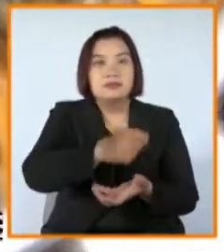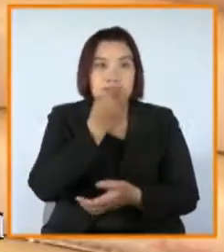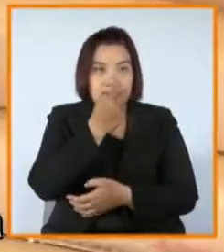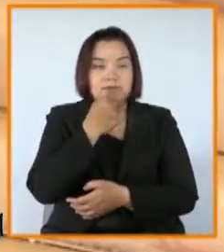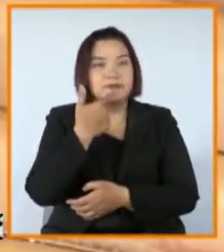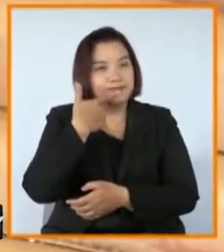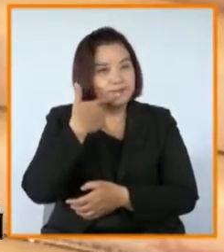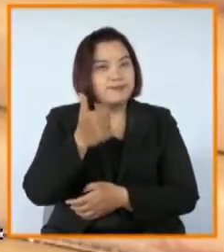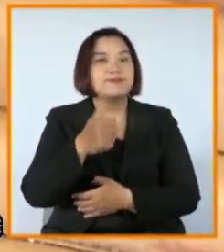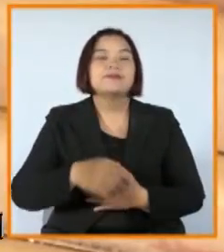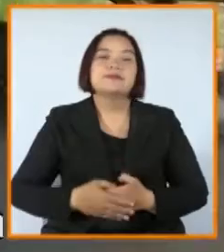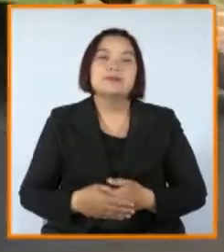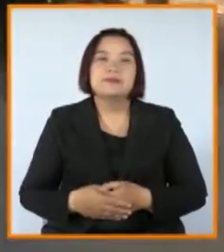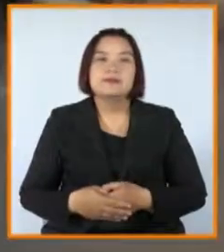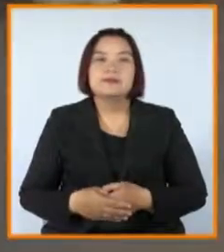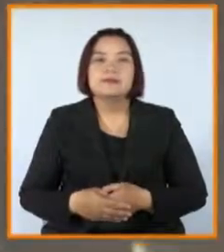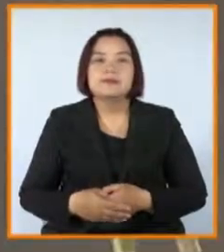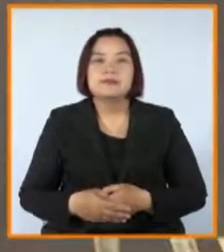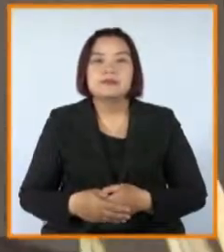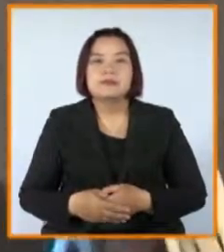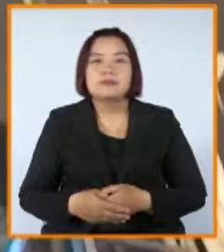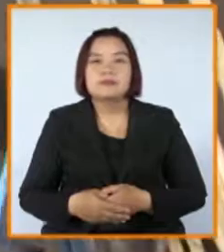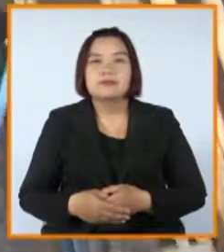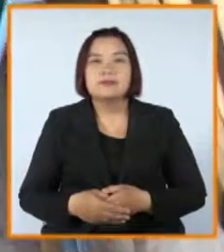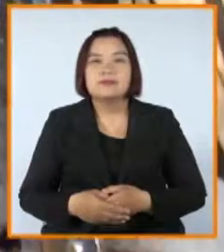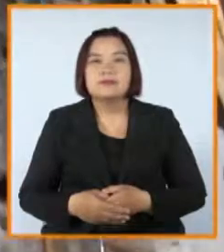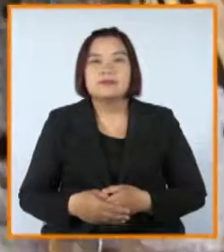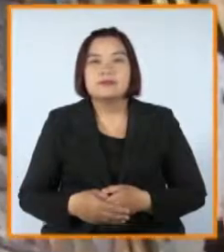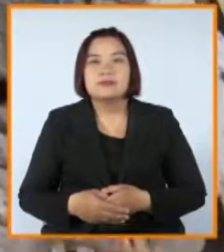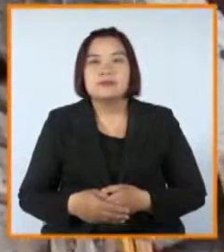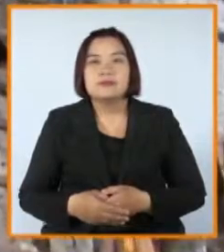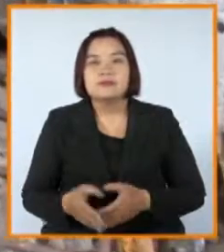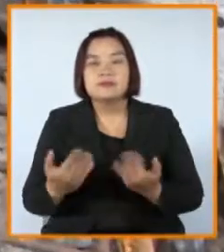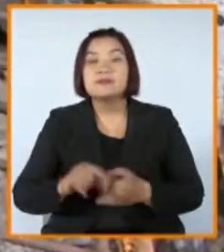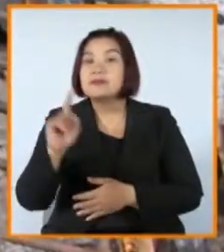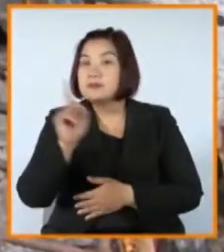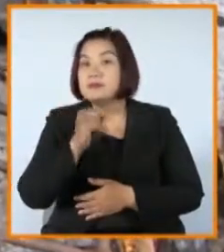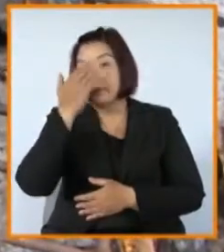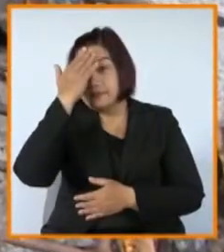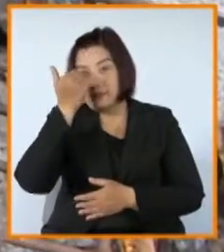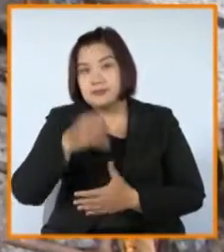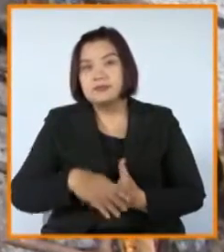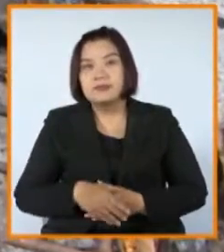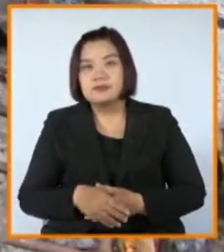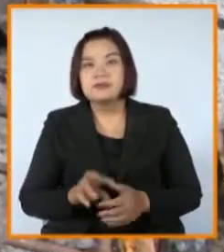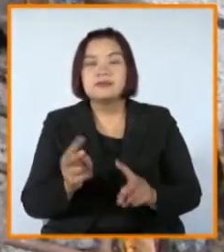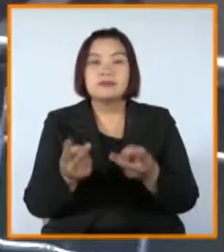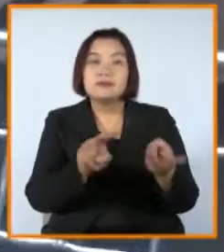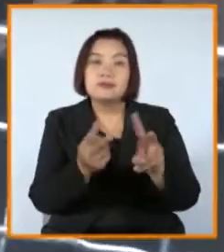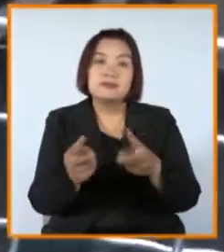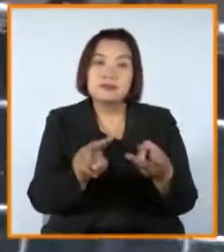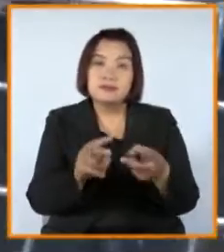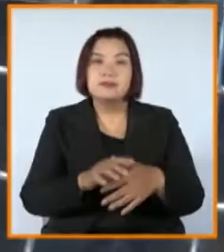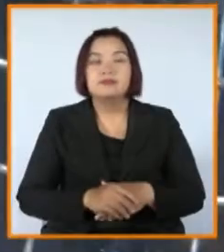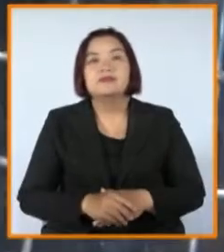านไม่แพ้กันเลยนะคะ เปลี่ยนจากหอยขมเป็นหอยหอดหอยหอมนั่นเองนะคะส่วนสุดท้ายค่ะนี่ค่ะเมนูหอยย่างค่ะลุงท